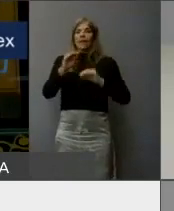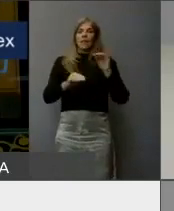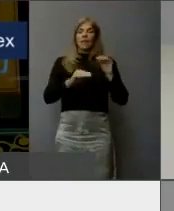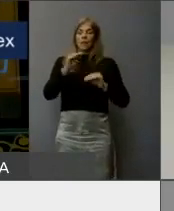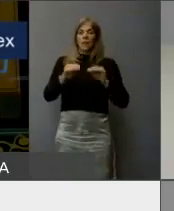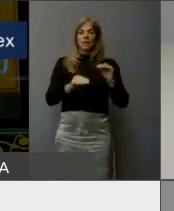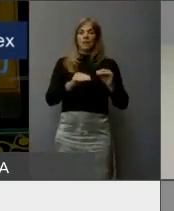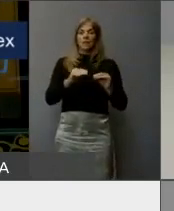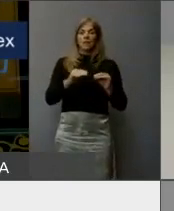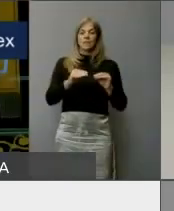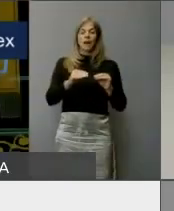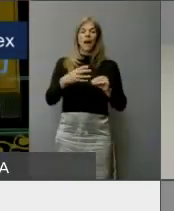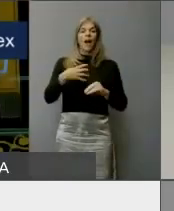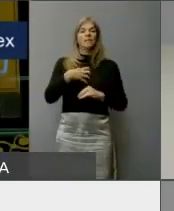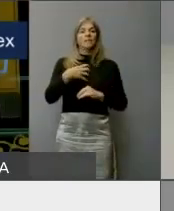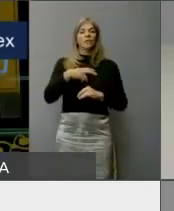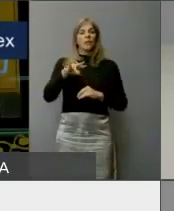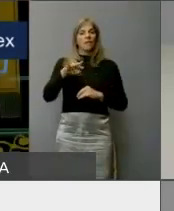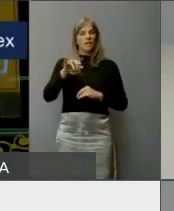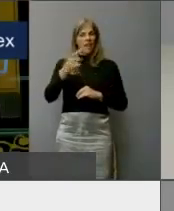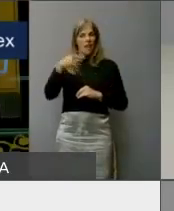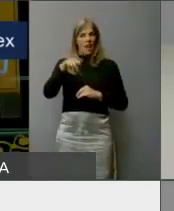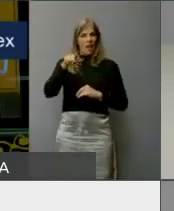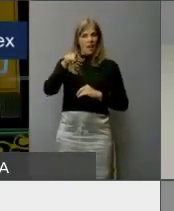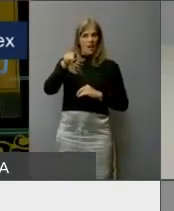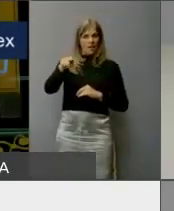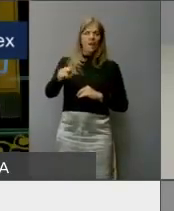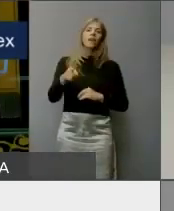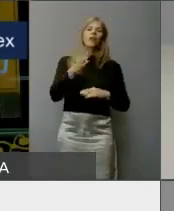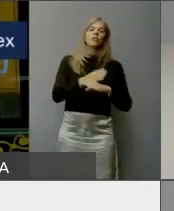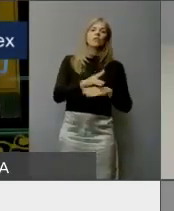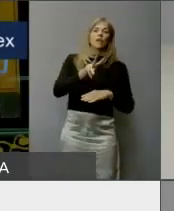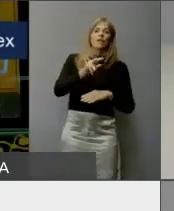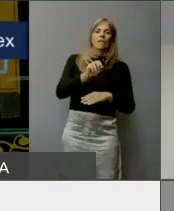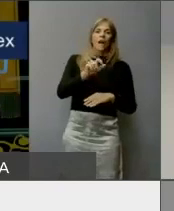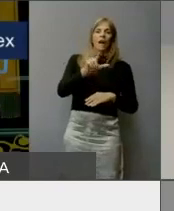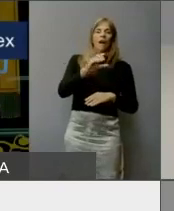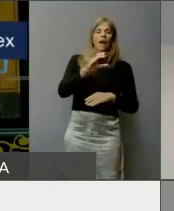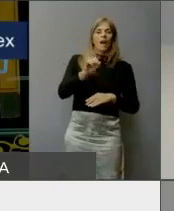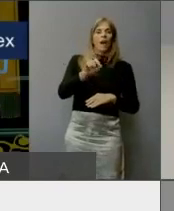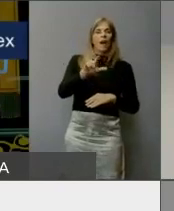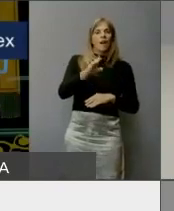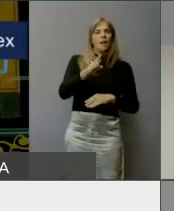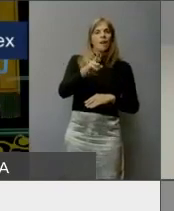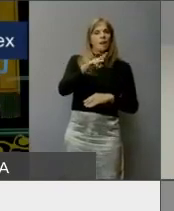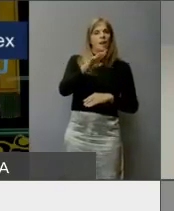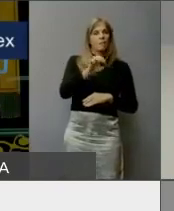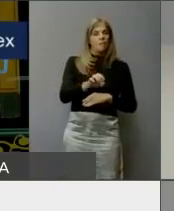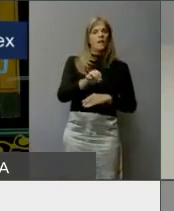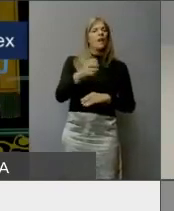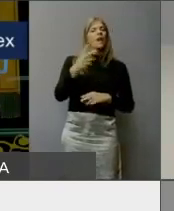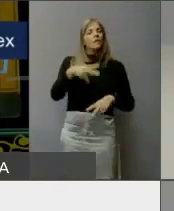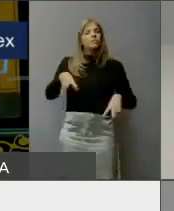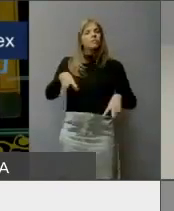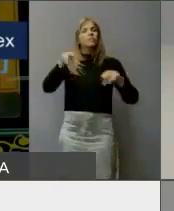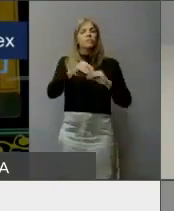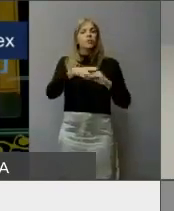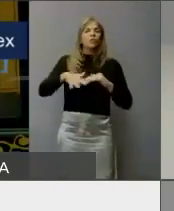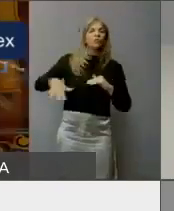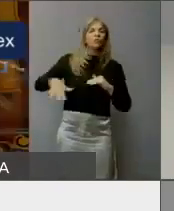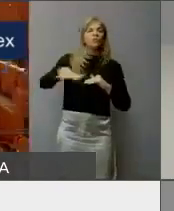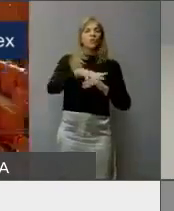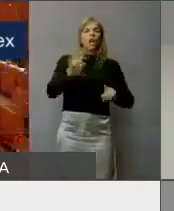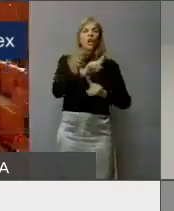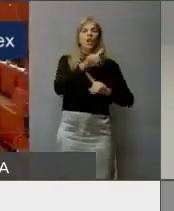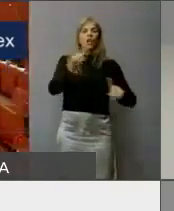per l'assessore viale consigliere vacalebre ripristino e per ora d'ordinanza no alcol area in zona con rihanna lei la